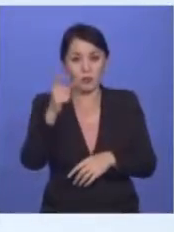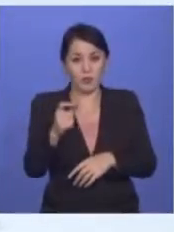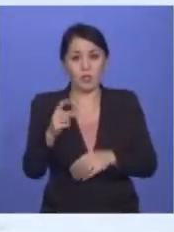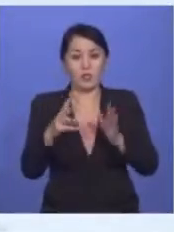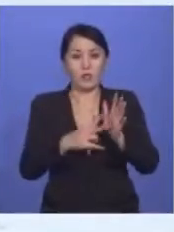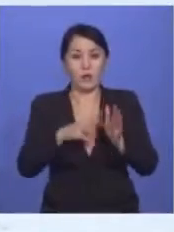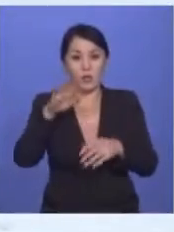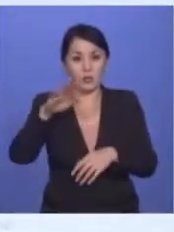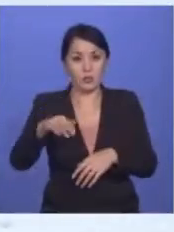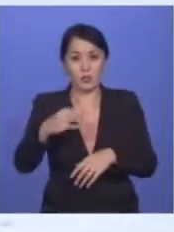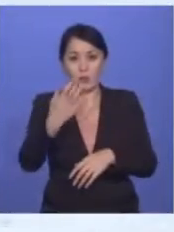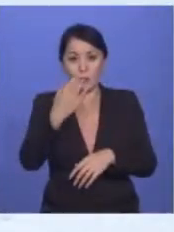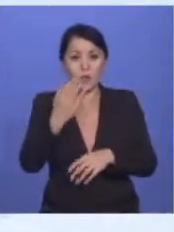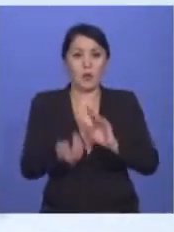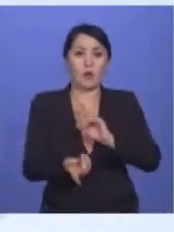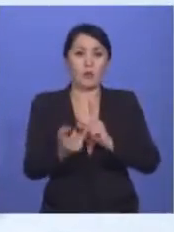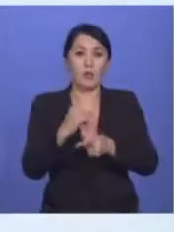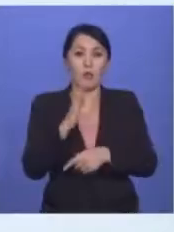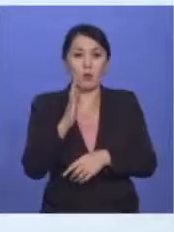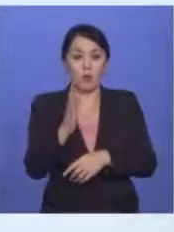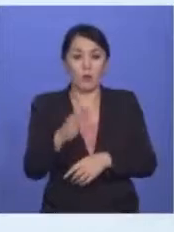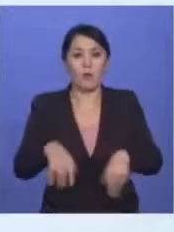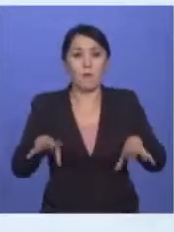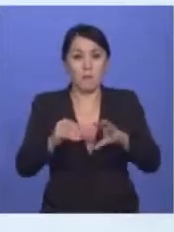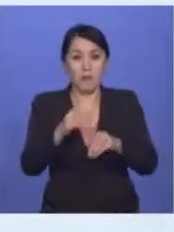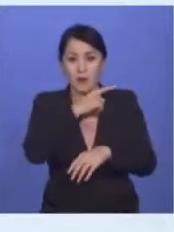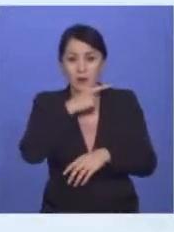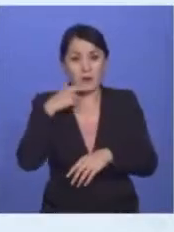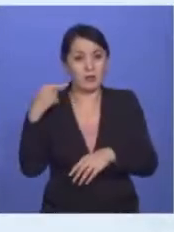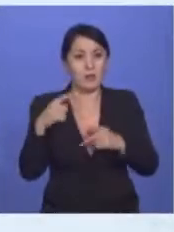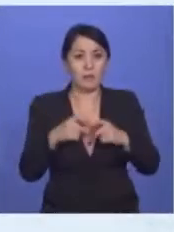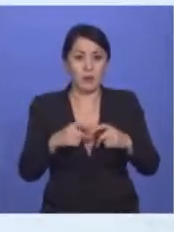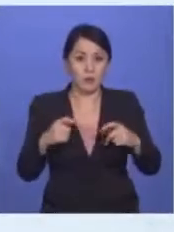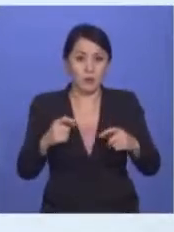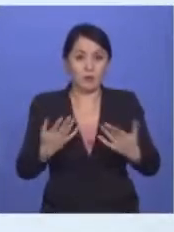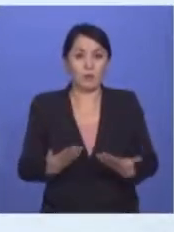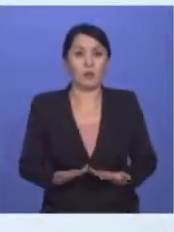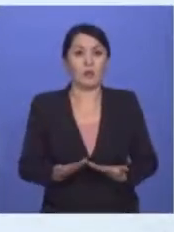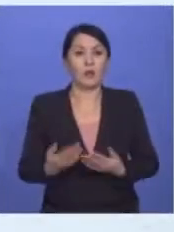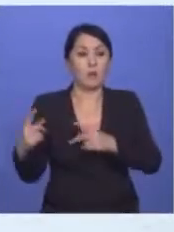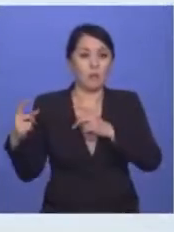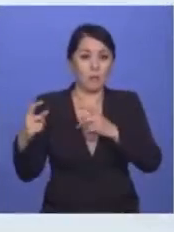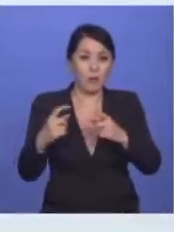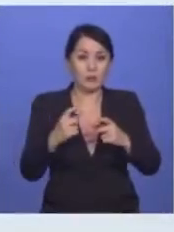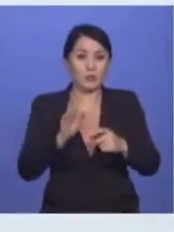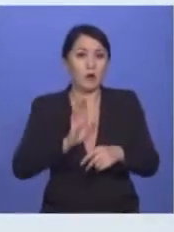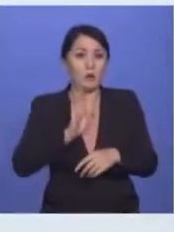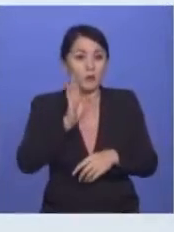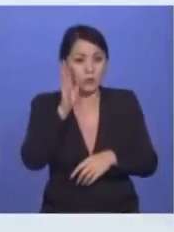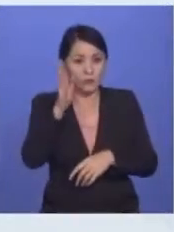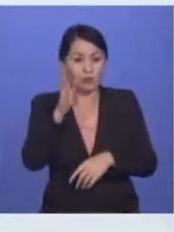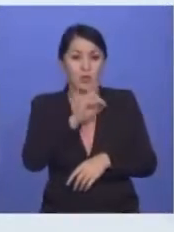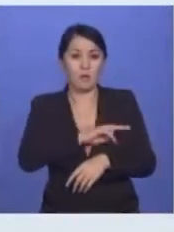соның ішінде 7 бала жылыту пунктіне орналастырылды. Олардың барлығы Ресей азаматтары. Жолаушылар түнеп, таңертең